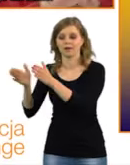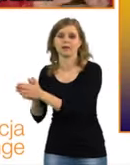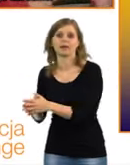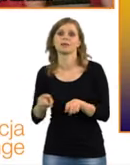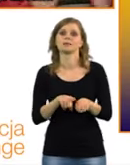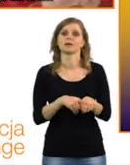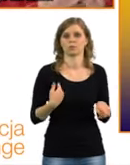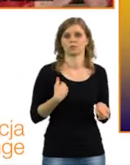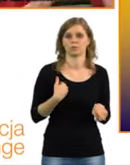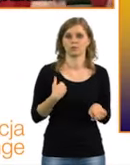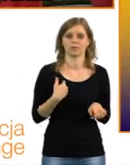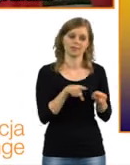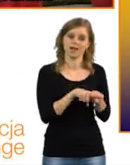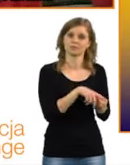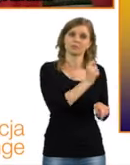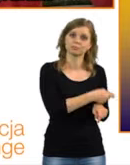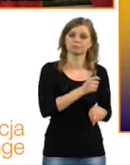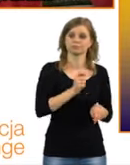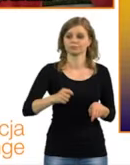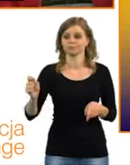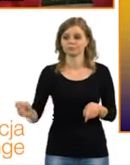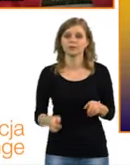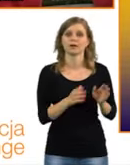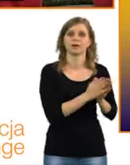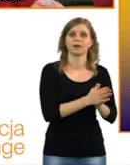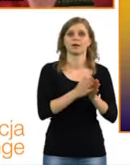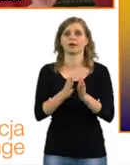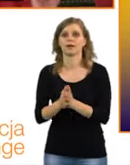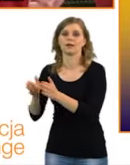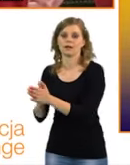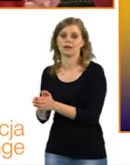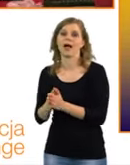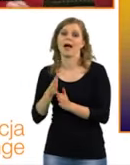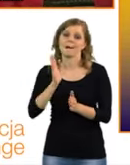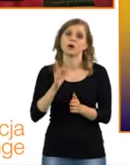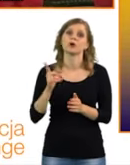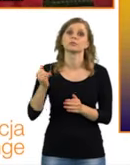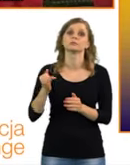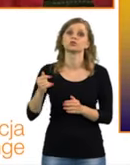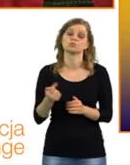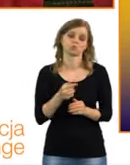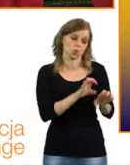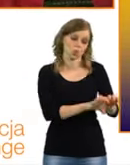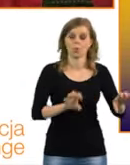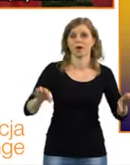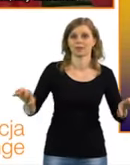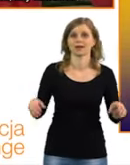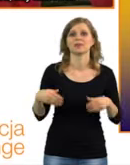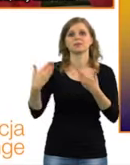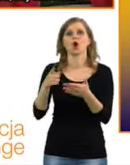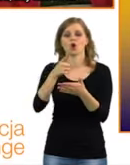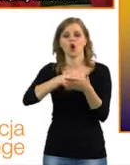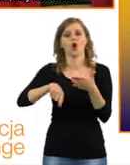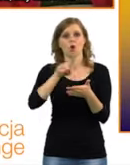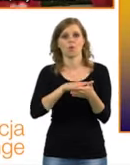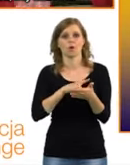Raz, dwa, trzy. Tak samo. Potem ma ułożyć i dajemy mu kółeczka i